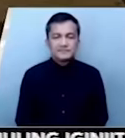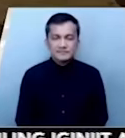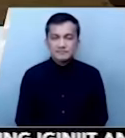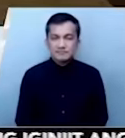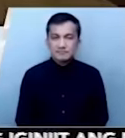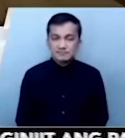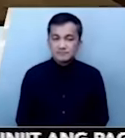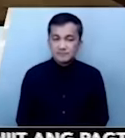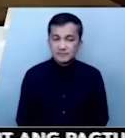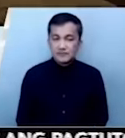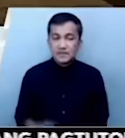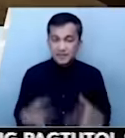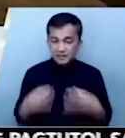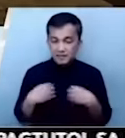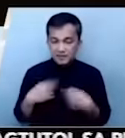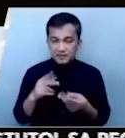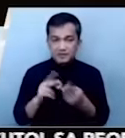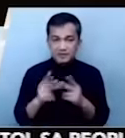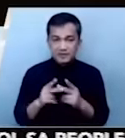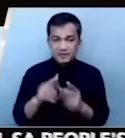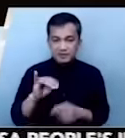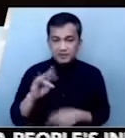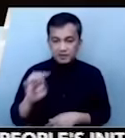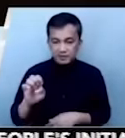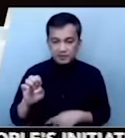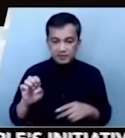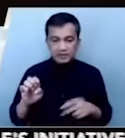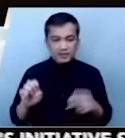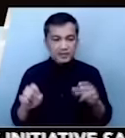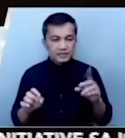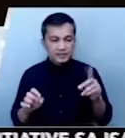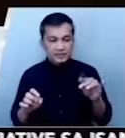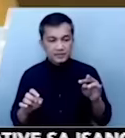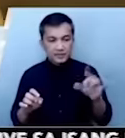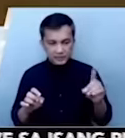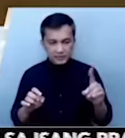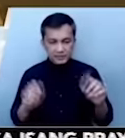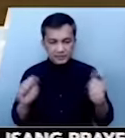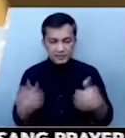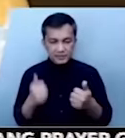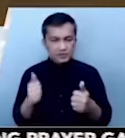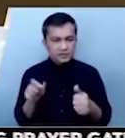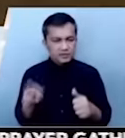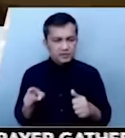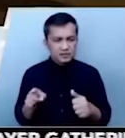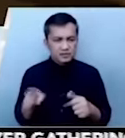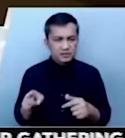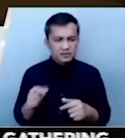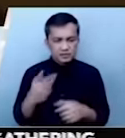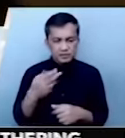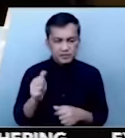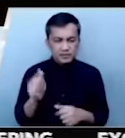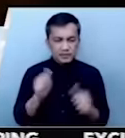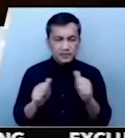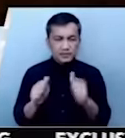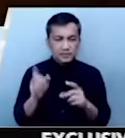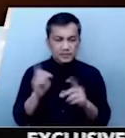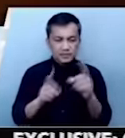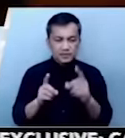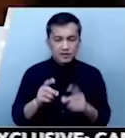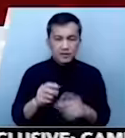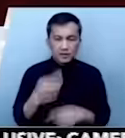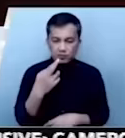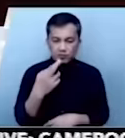Inamin ng Tambalang Barda o Barbie Forteza at David Licauco na na-challenge sila sa upcoming GMA drama series na Pulang Araw,